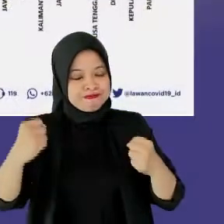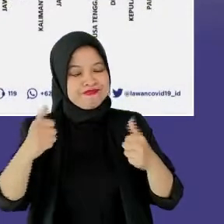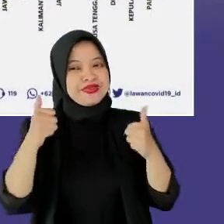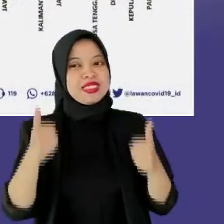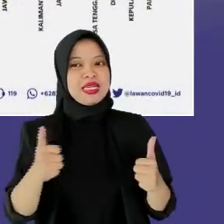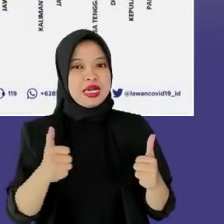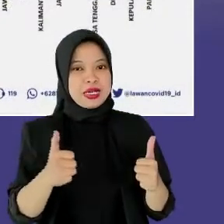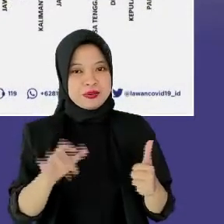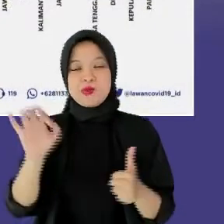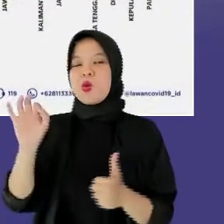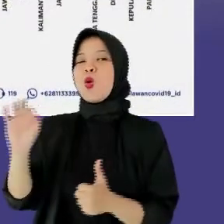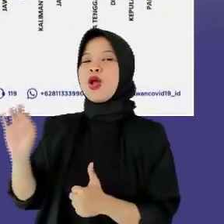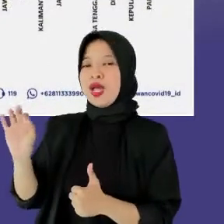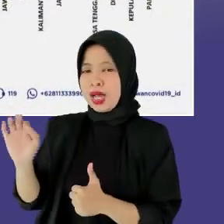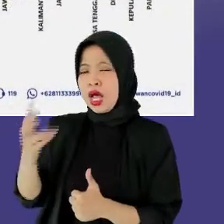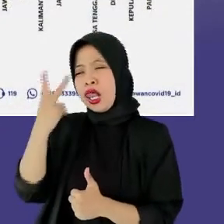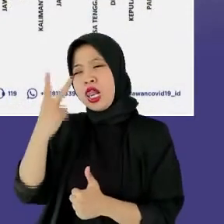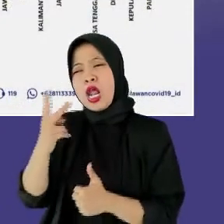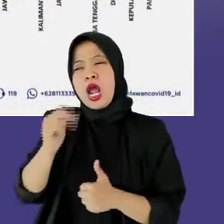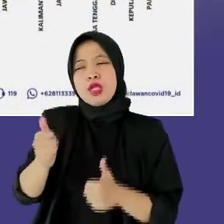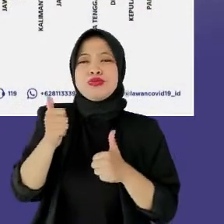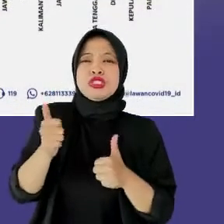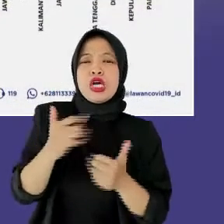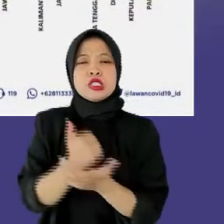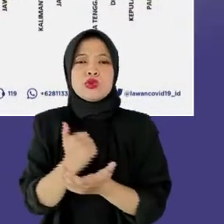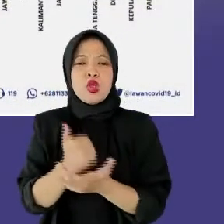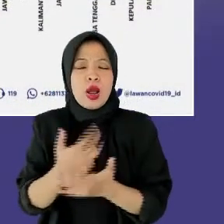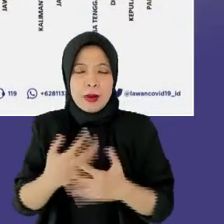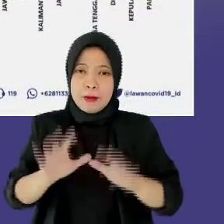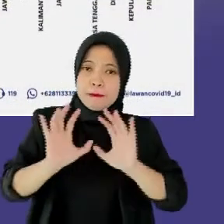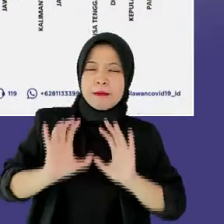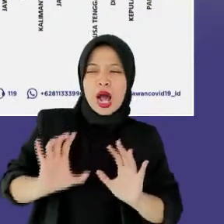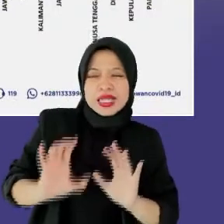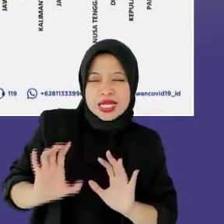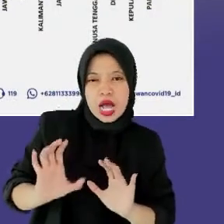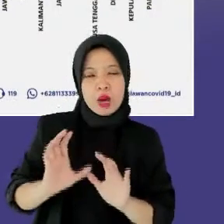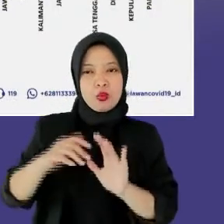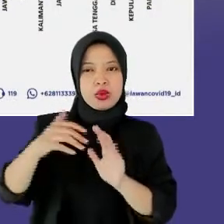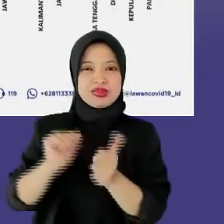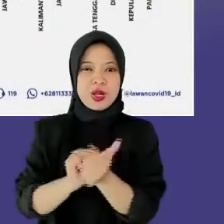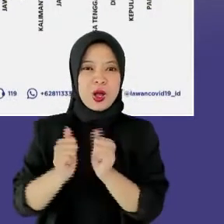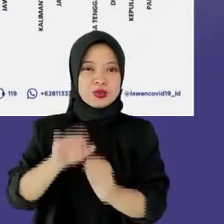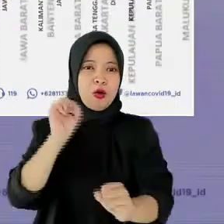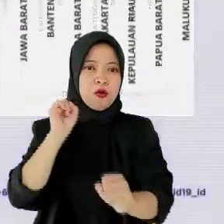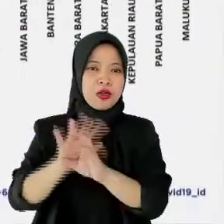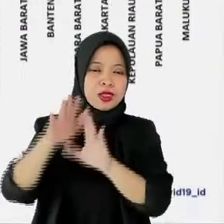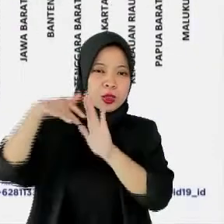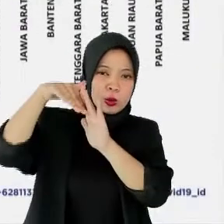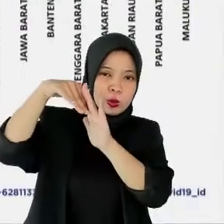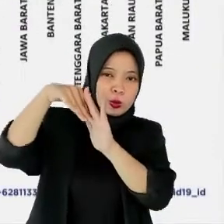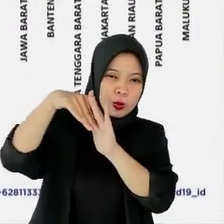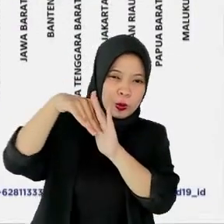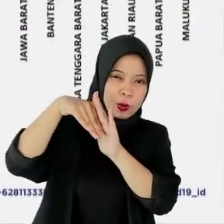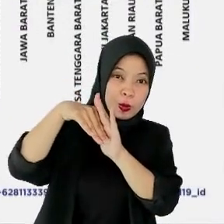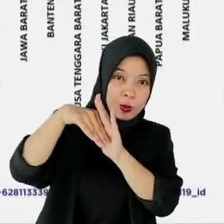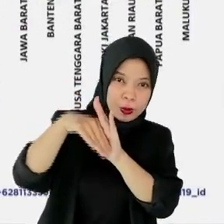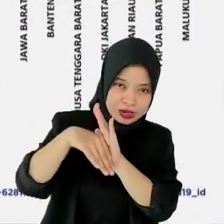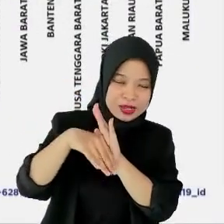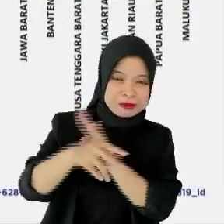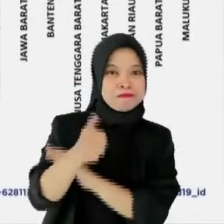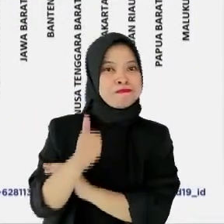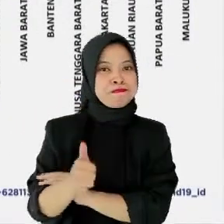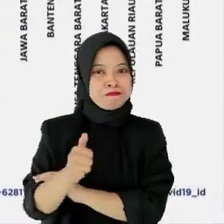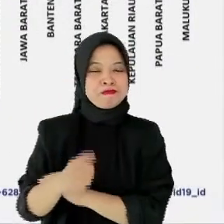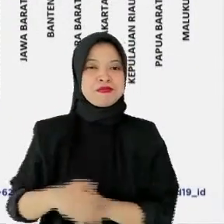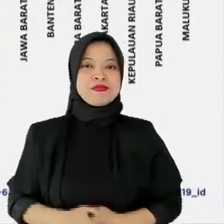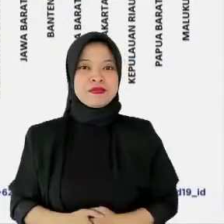sebetulnya ya. Betul, jadi kita bisa melihat begitu banyak penurunan terjadi dalam waktu begitu singkat,